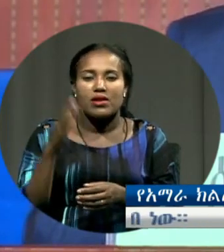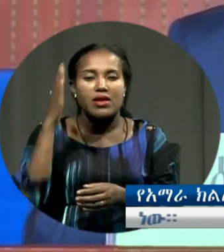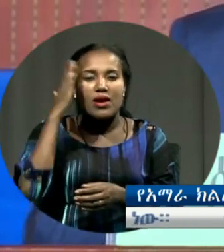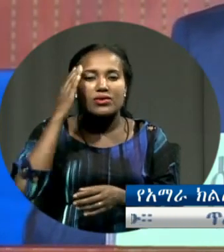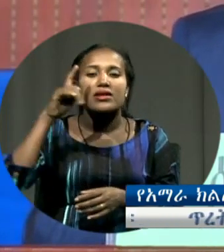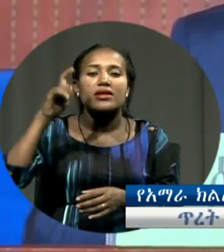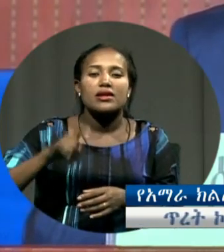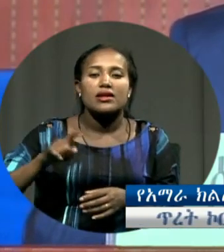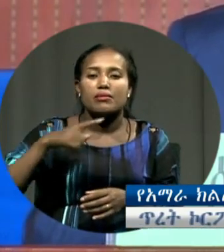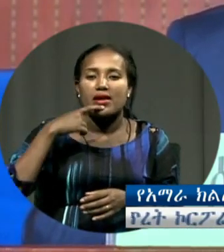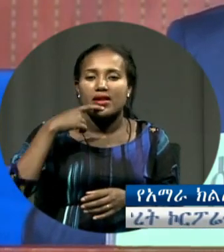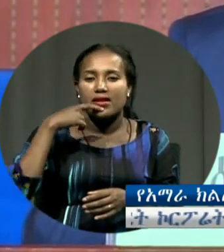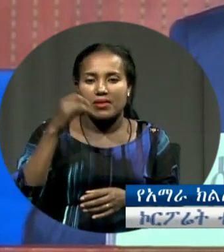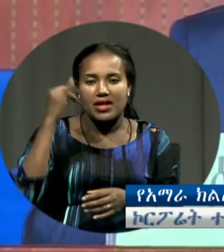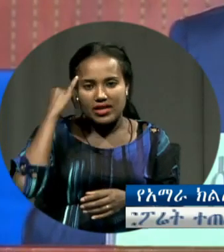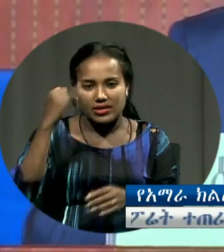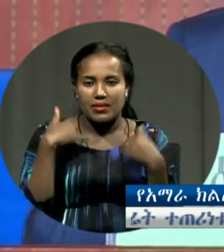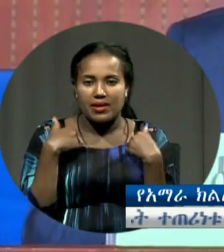የሚል ሀሳብ አለኝ።